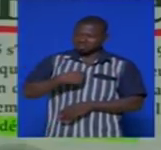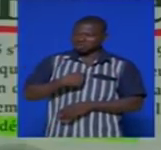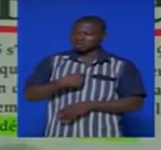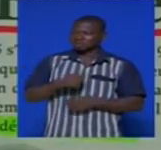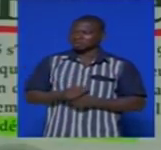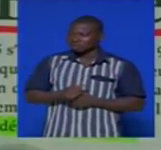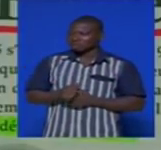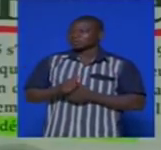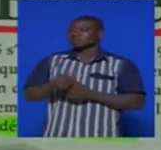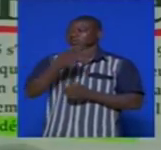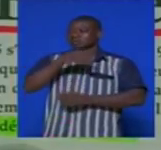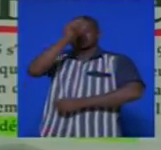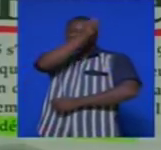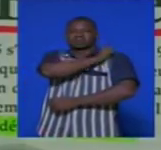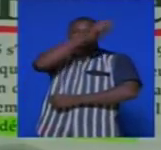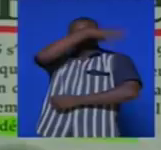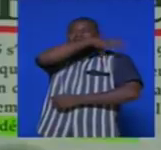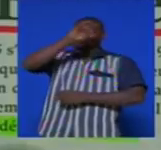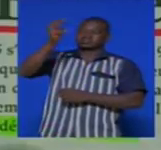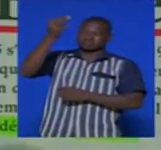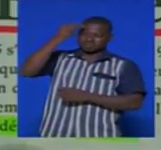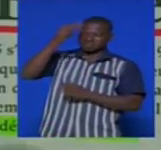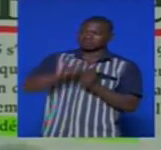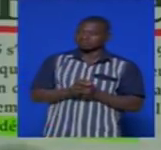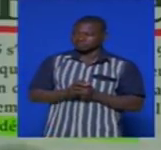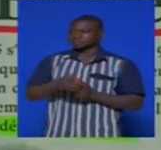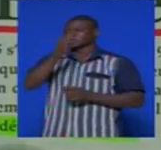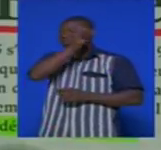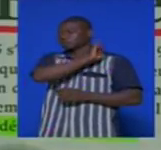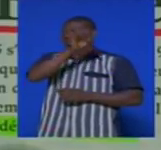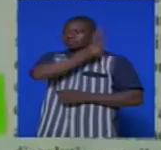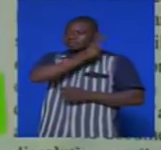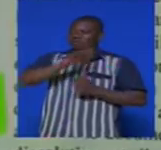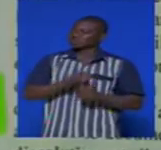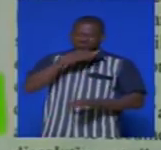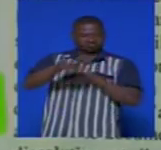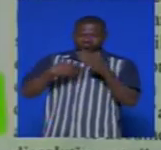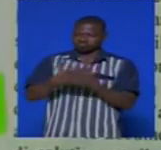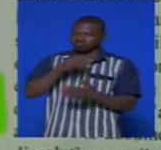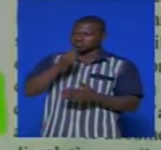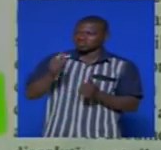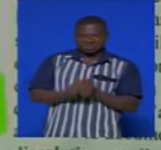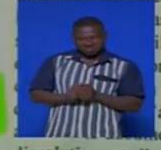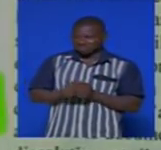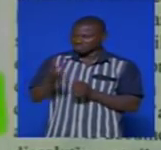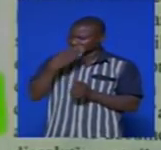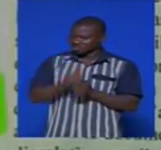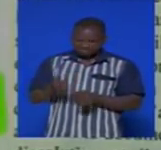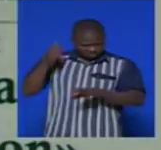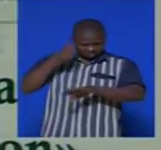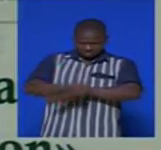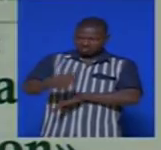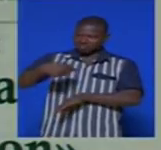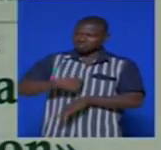fameux adjudant-chef-major, Éloi Badiel. Et ce n'est pas tout. Un complot contre ma personne, ajoute-t-il